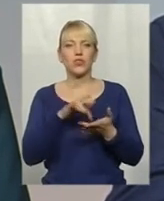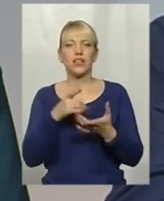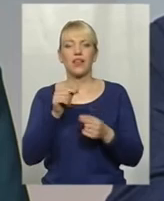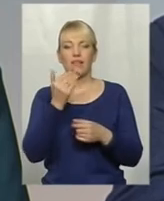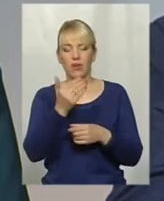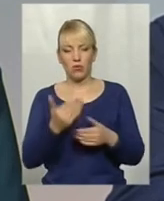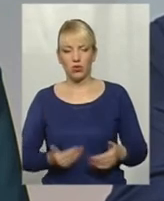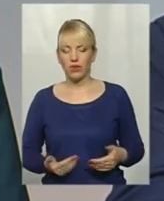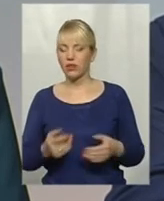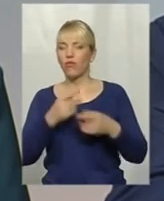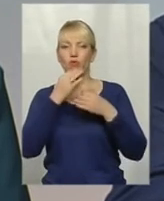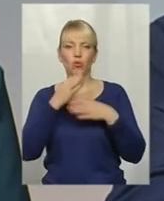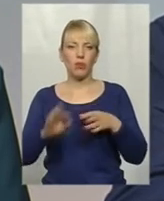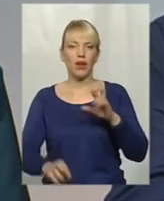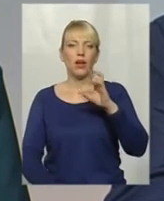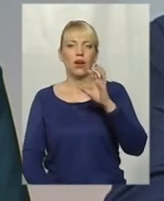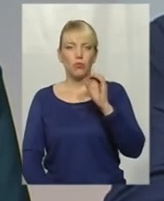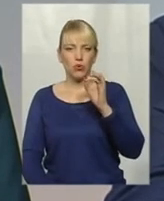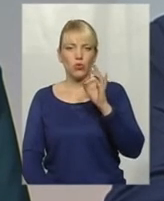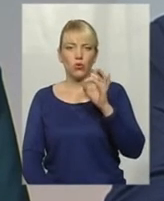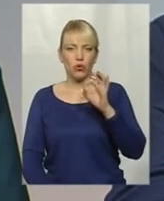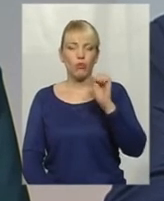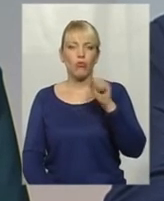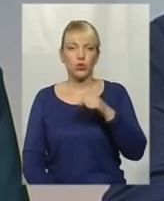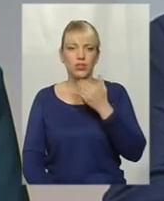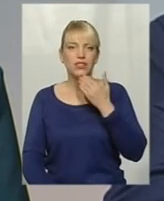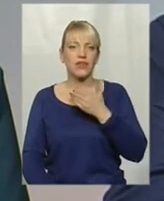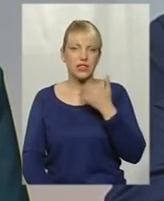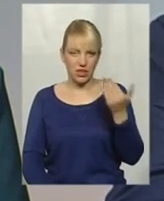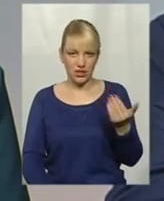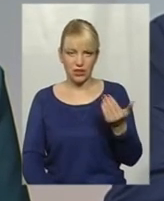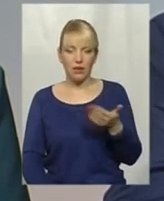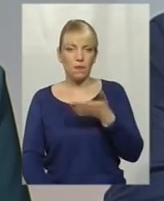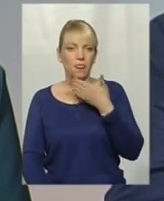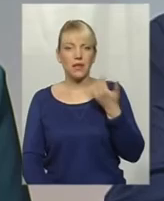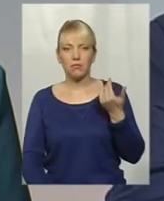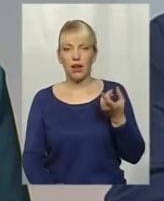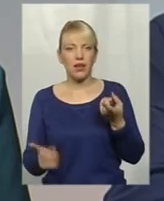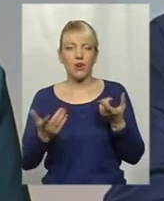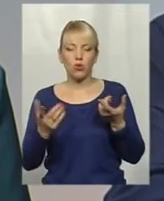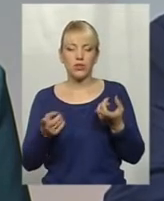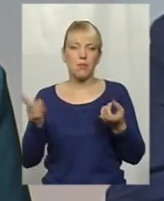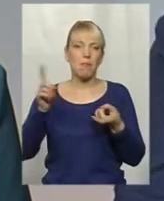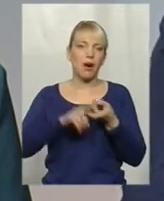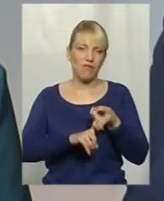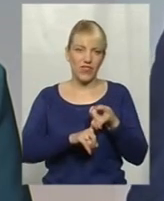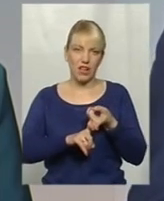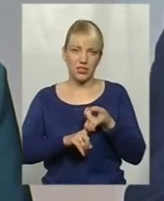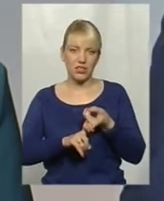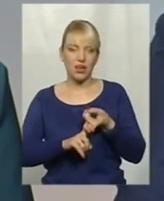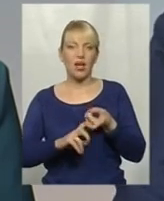на території Хмельниччини. І вам буде надана така сама лична допомога правова. Немає якоїсь прив'язки строгої до прописки цієї